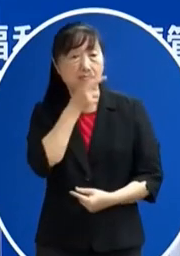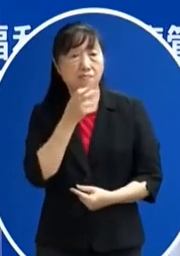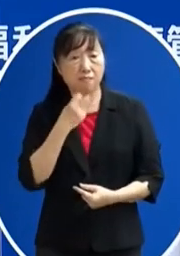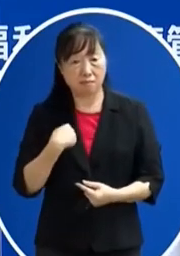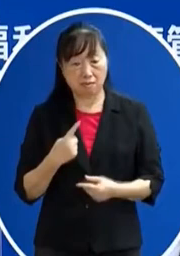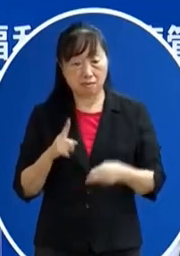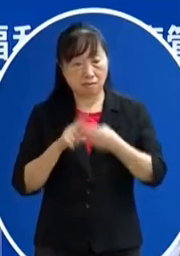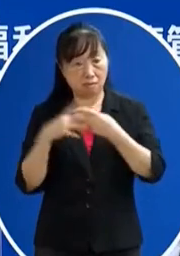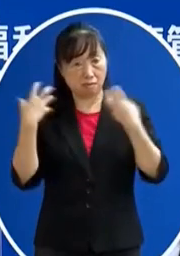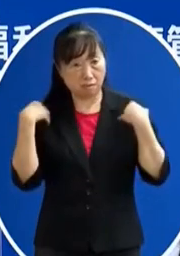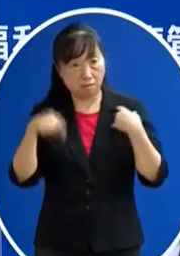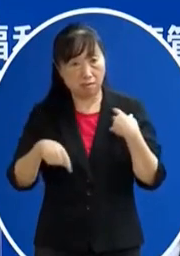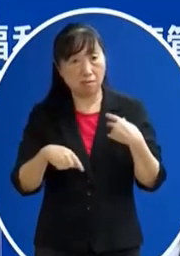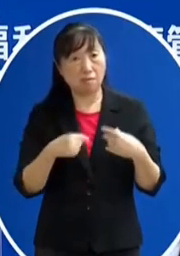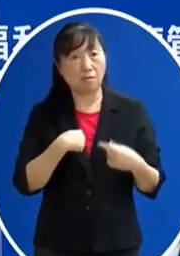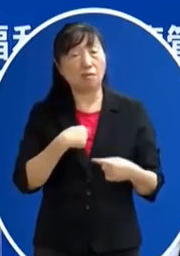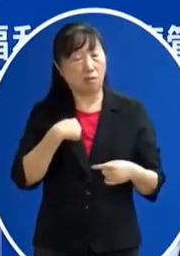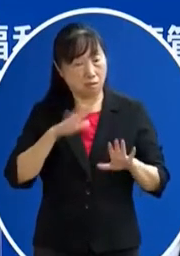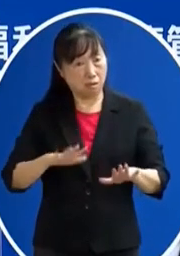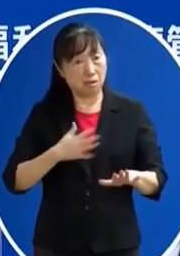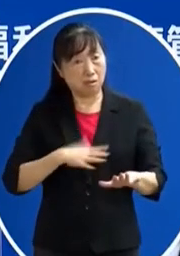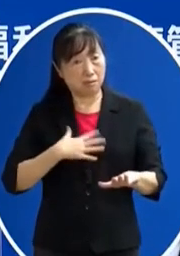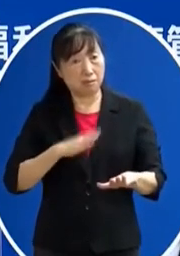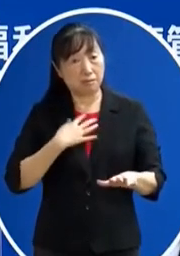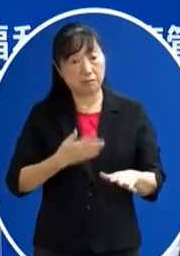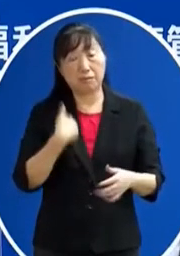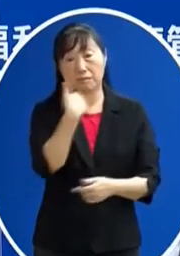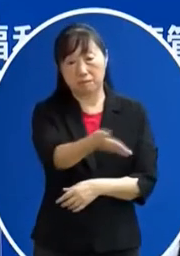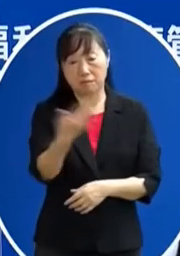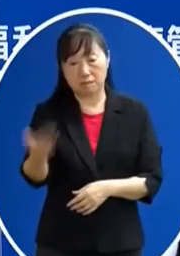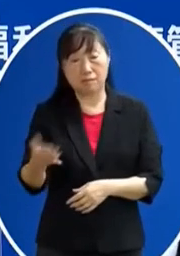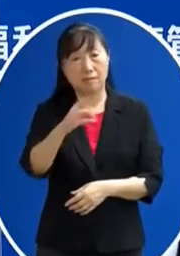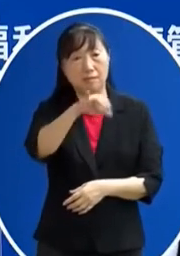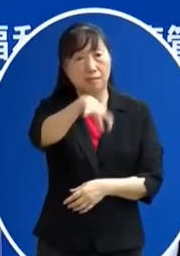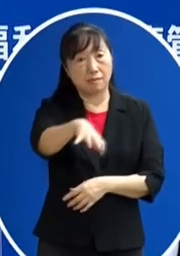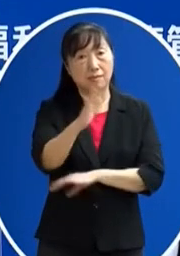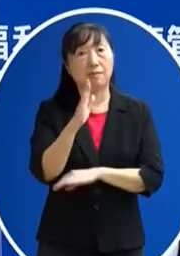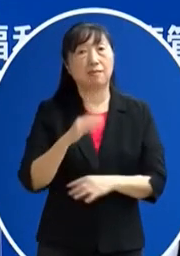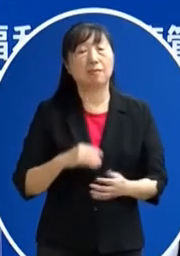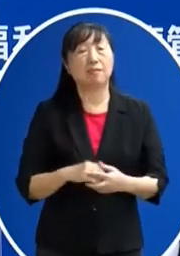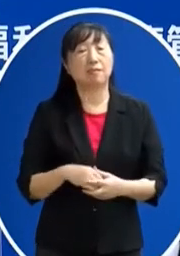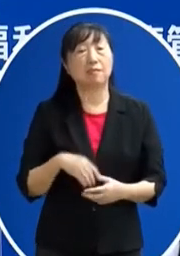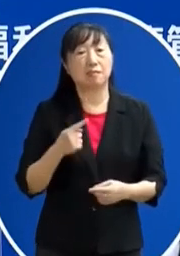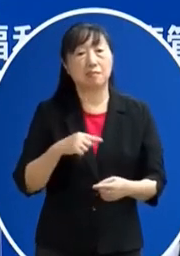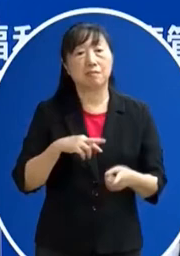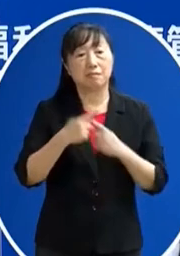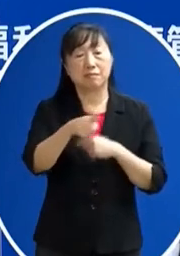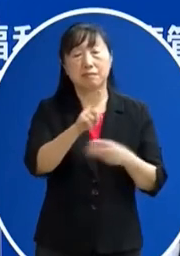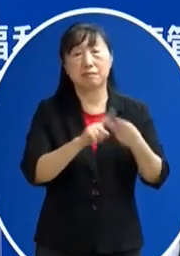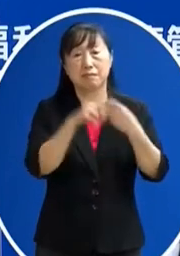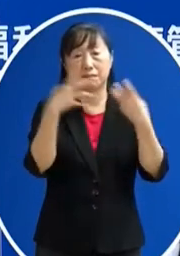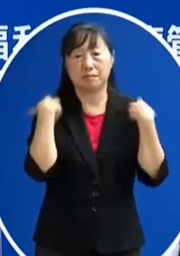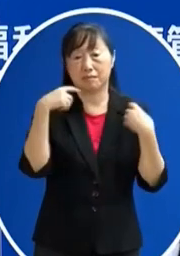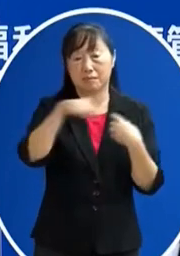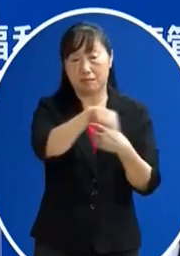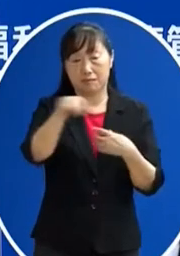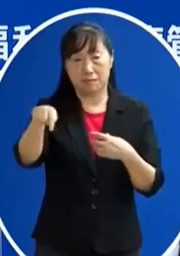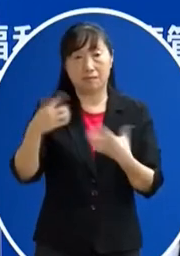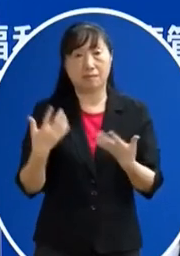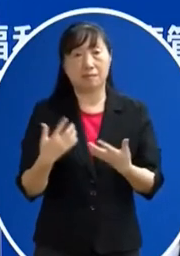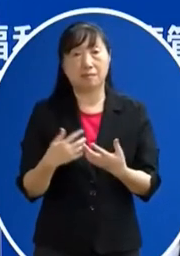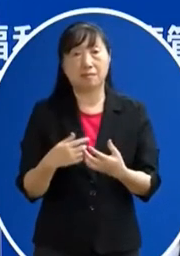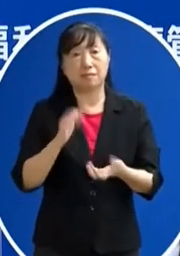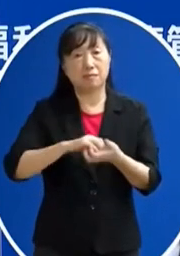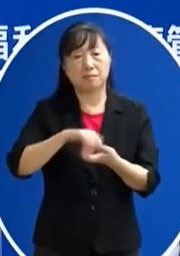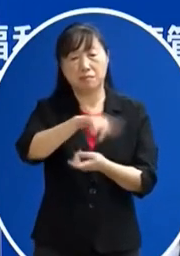面在主管单位，那在我知道的现在我们是发配到地方里面去的，还有跟主管机关的，哦，那也许